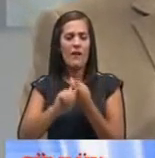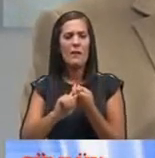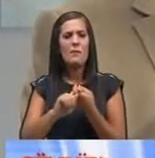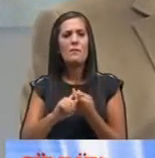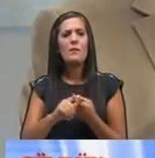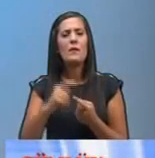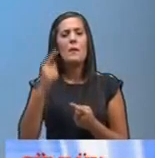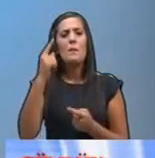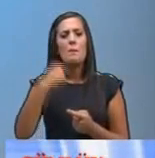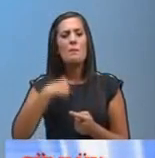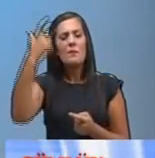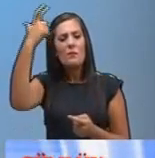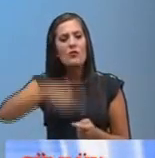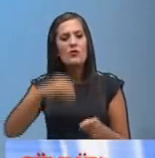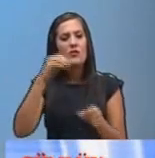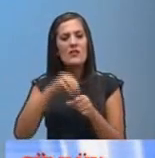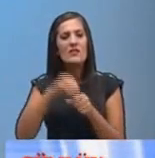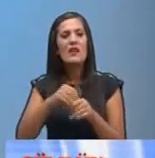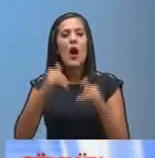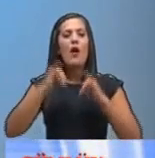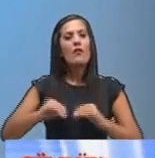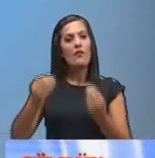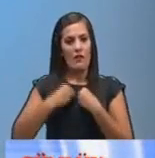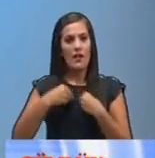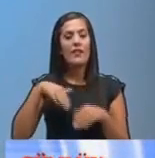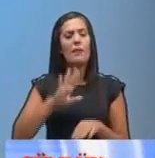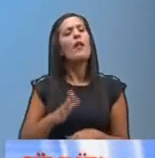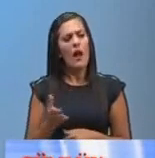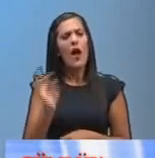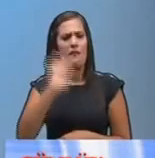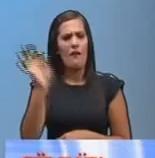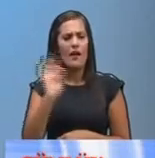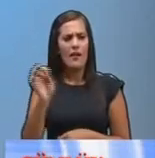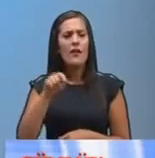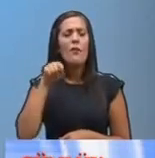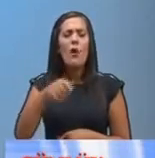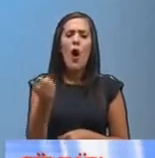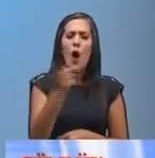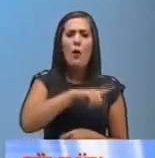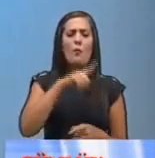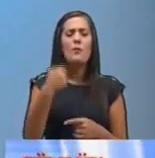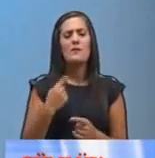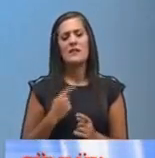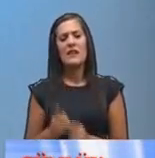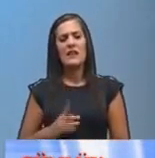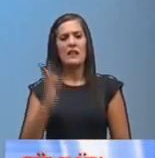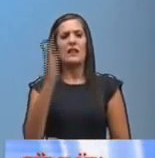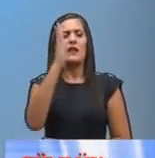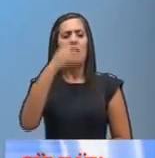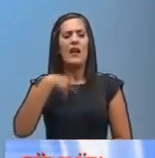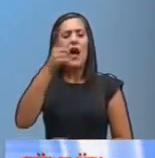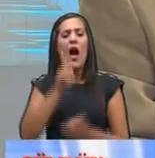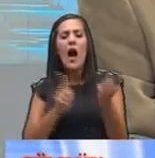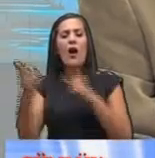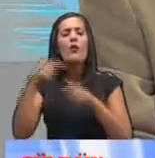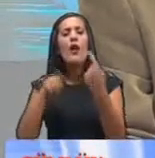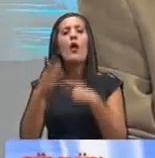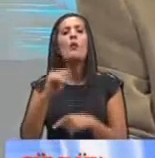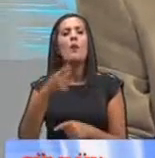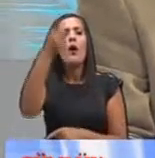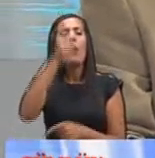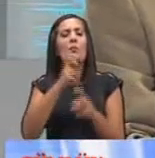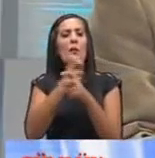yapı bir oluştururlar. Bize bir fonksiyonda konfor sağlıyor aslında. Öyle tabii değil mi? Tabii yani öbür türlü bizim çok dik, hareketsiz bir omurgamız olurdu. Ve